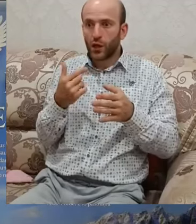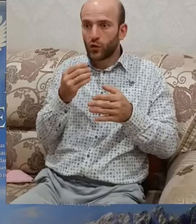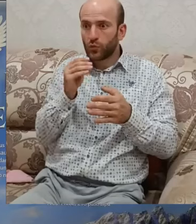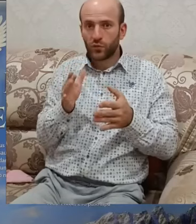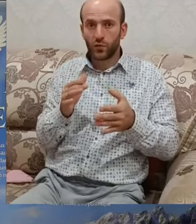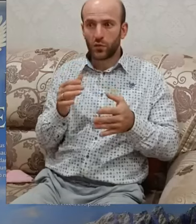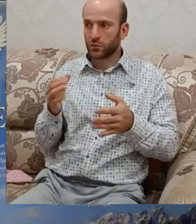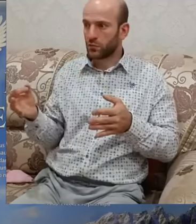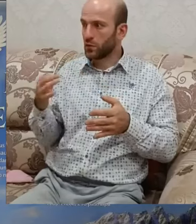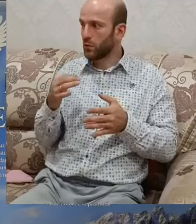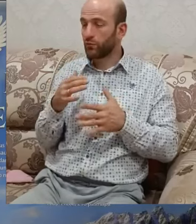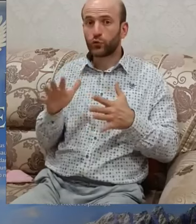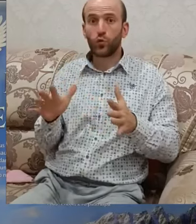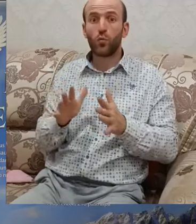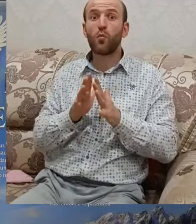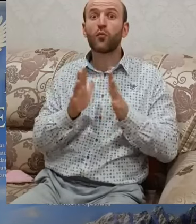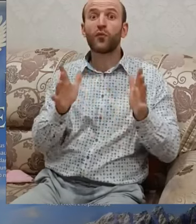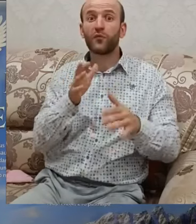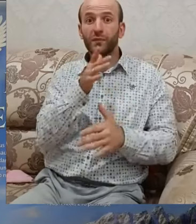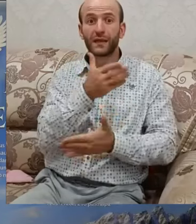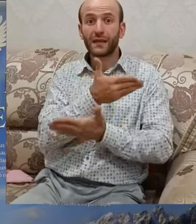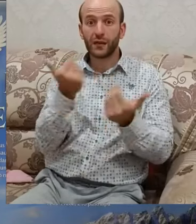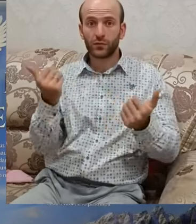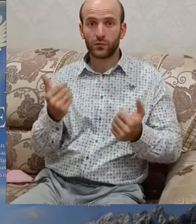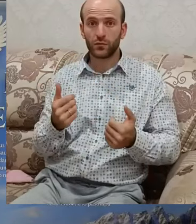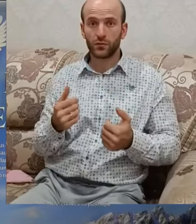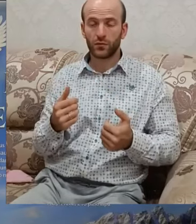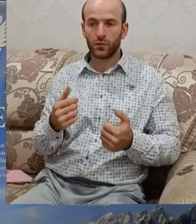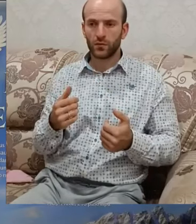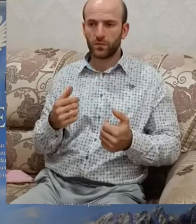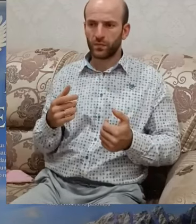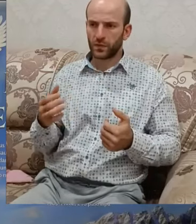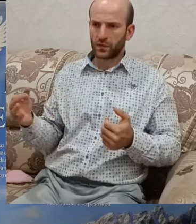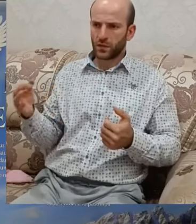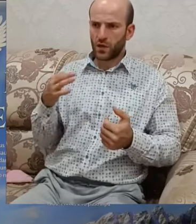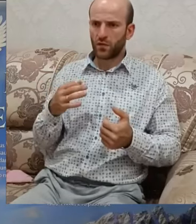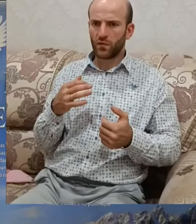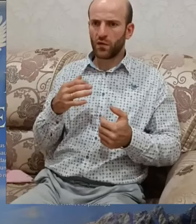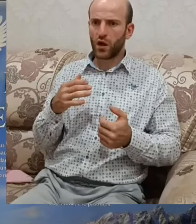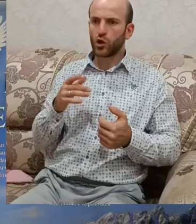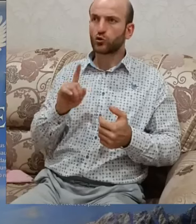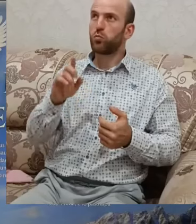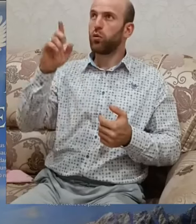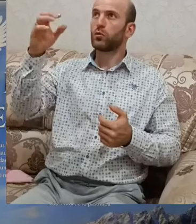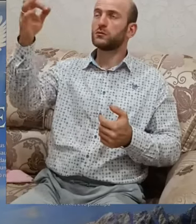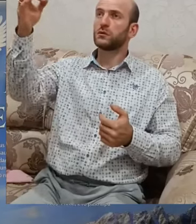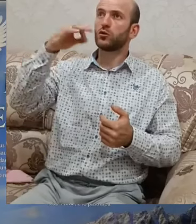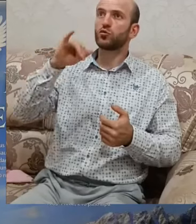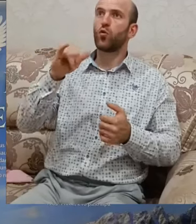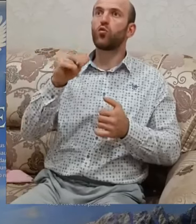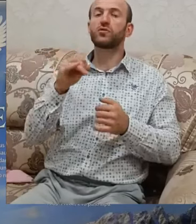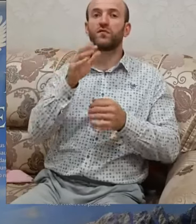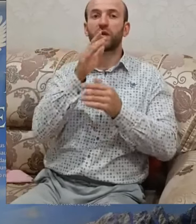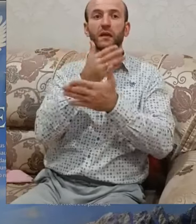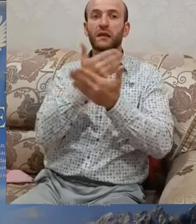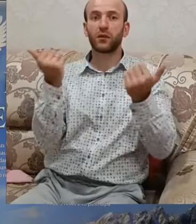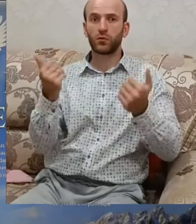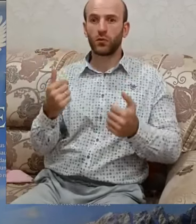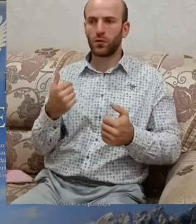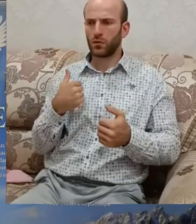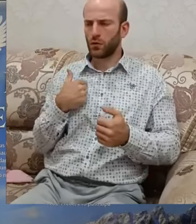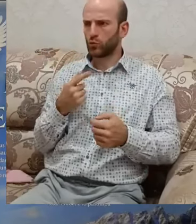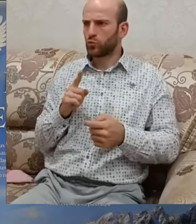будет. Jis praneša, kad laikas baigės. Он возвещает, что время уже нет. Kas vyksta, kas vyksta. Что происходит, что происходит.